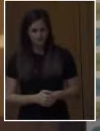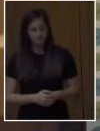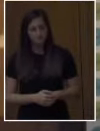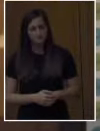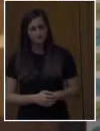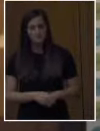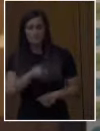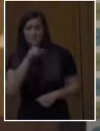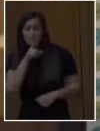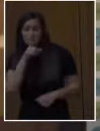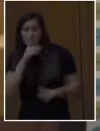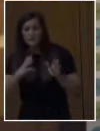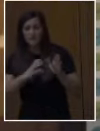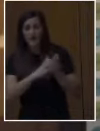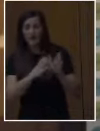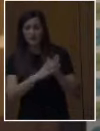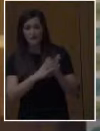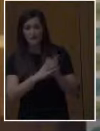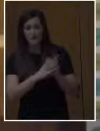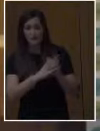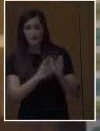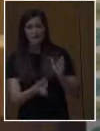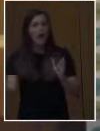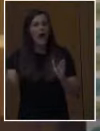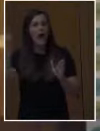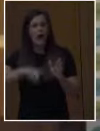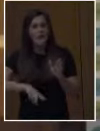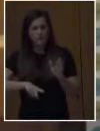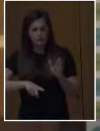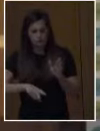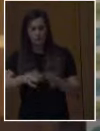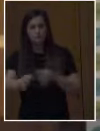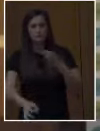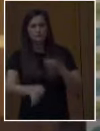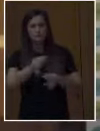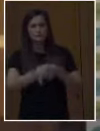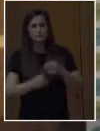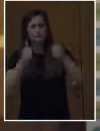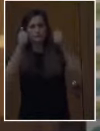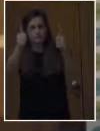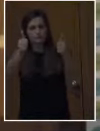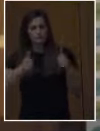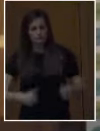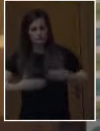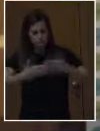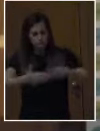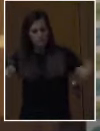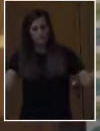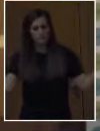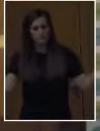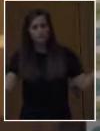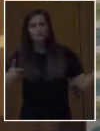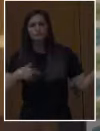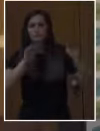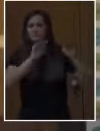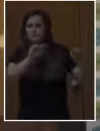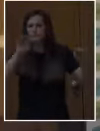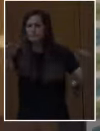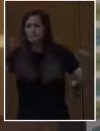Αυτό το κείμενο από αύριο θα είναι ανοιχτό σε διαβούλευση. Θα ζητήσουμε υποστήριξη λοιπόν από φορείς ή